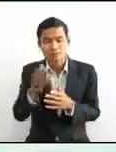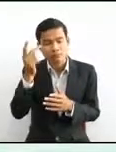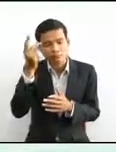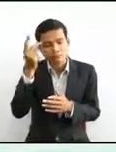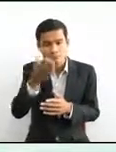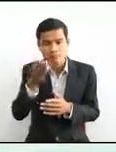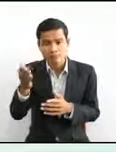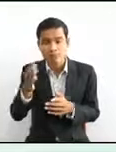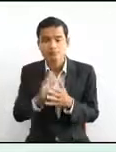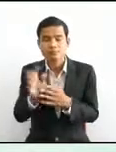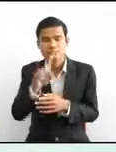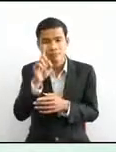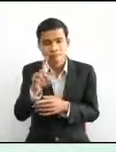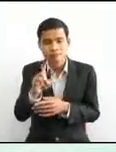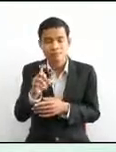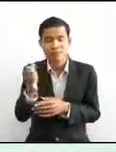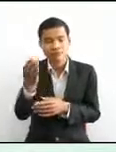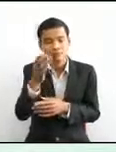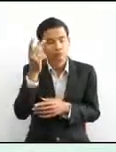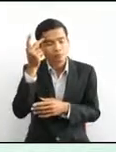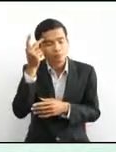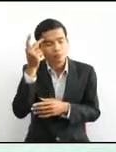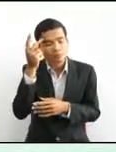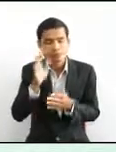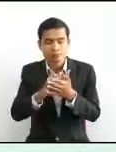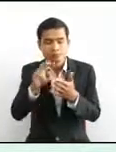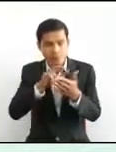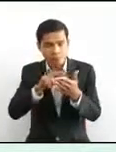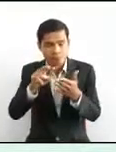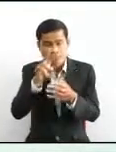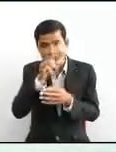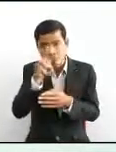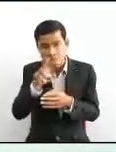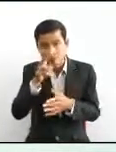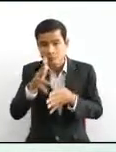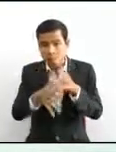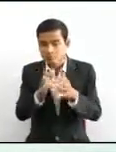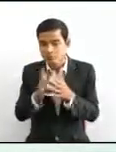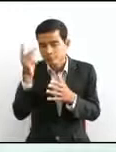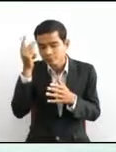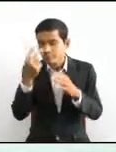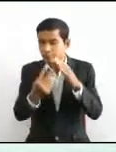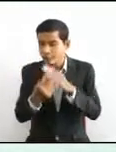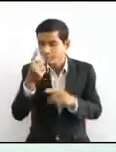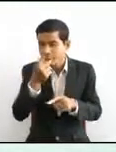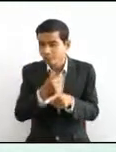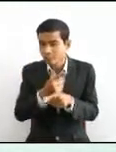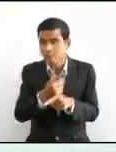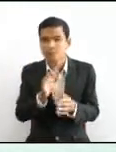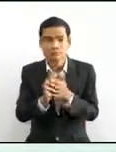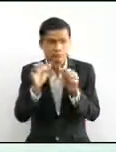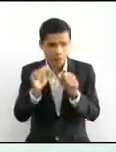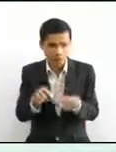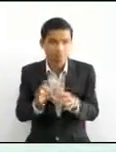mơ. Xùm nua đây, dương tụ tìm mấy nhá. Tìm toàn ăn ạ tập bạp á. Con kịch mơ, con tụ tìm trời với con.